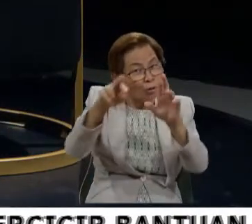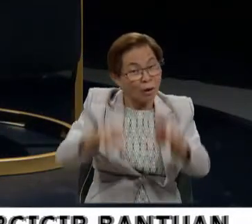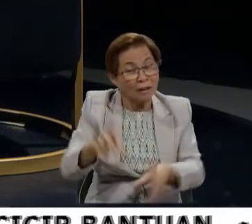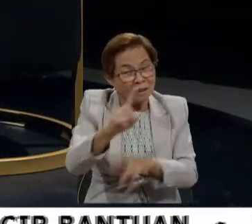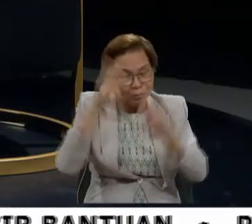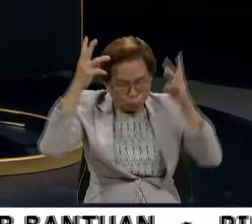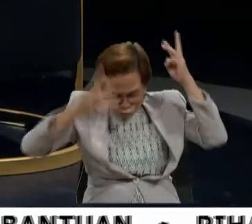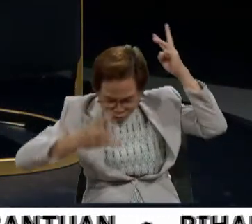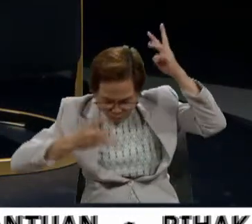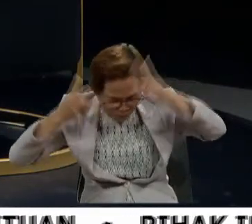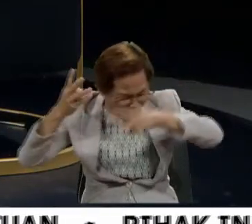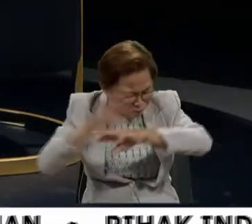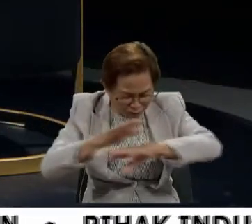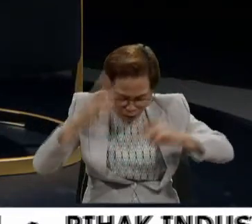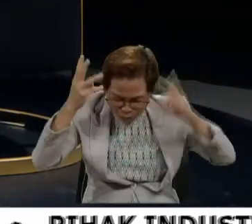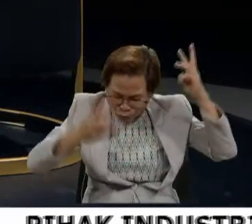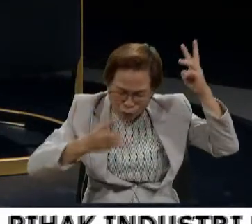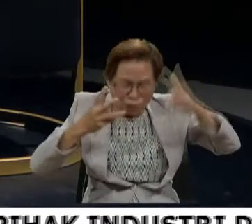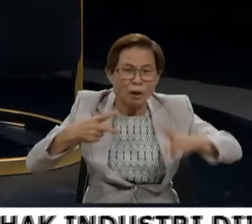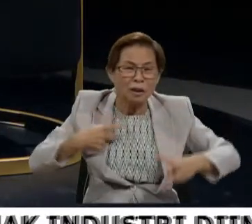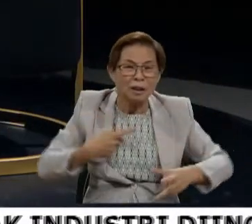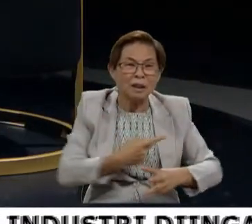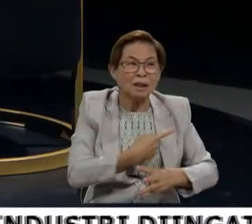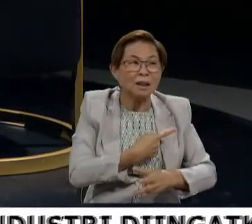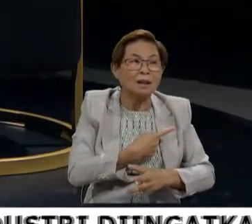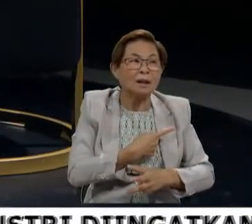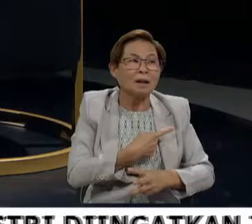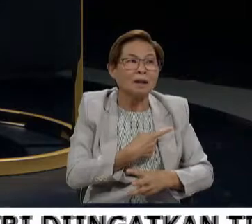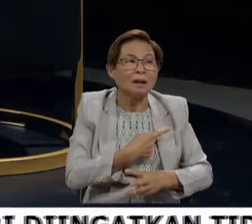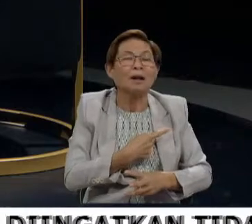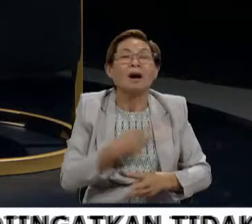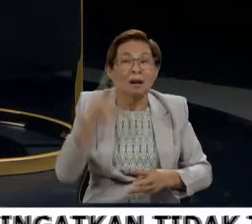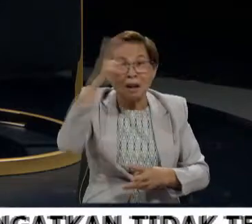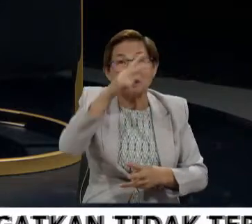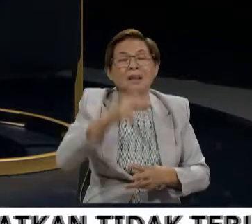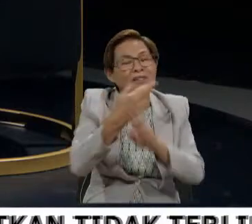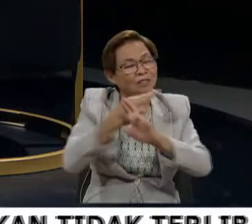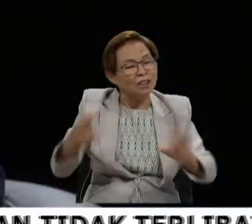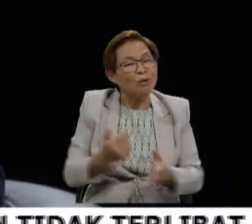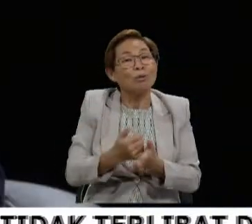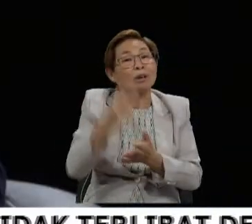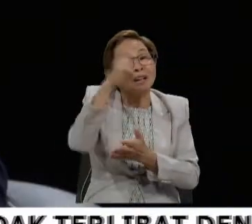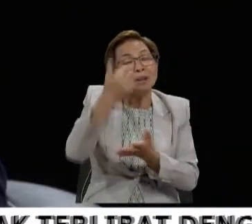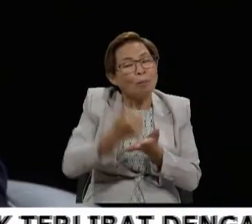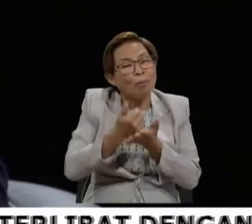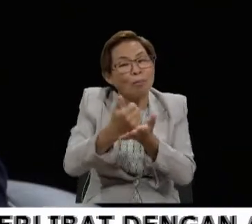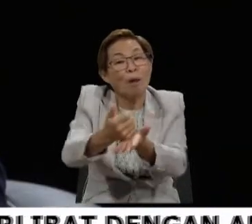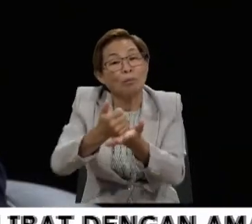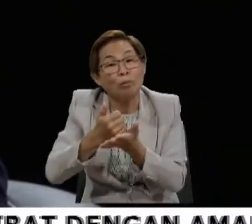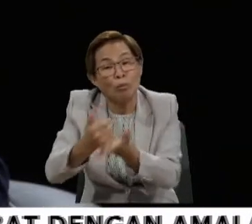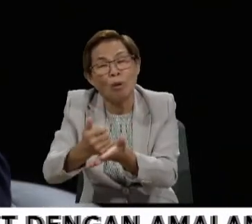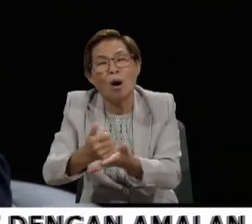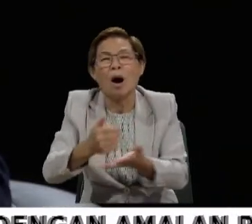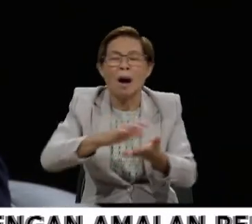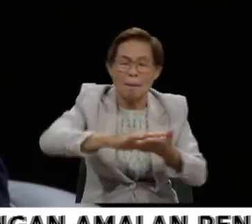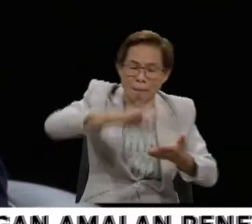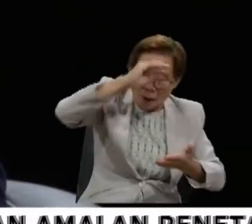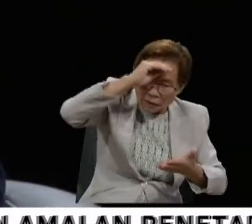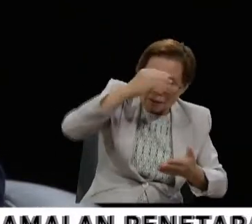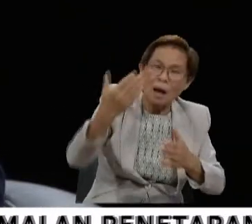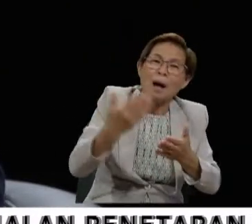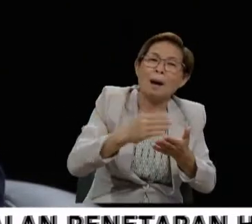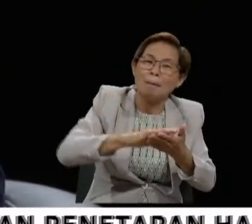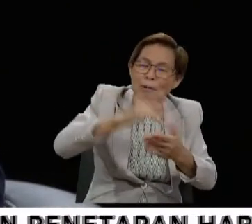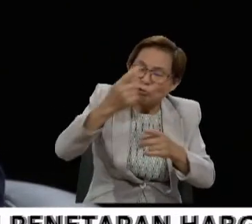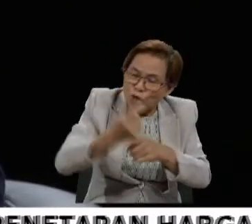risau er kerana kita diat kerajaan akan Cuba membantu dari segi reskilling upskilling retraining dan